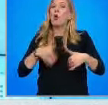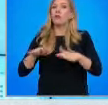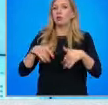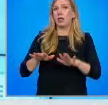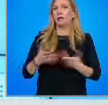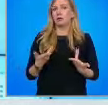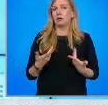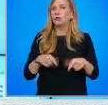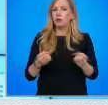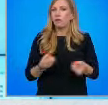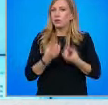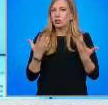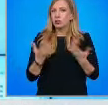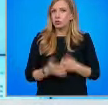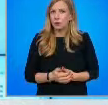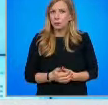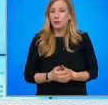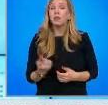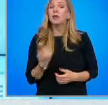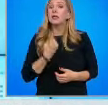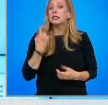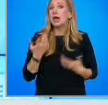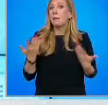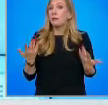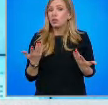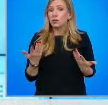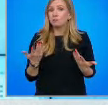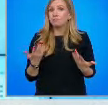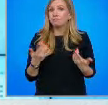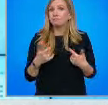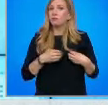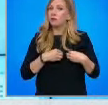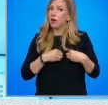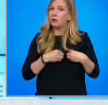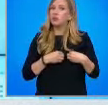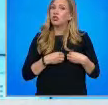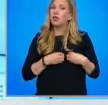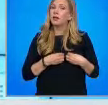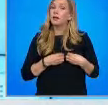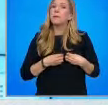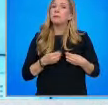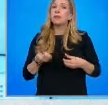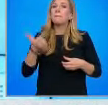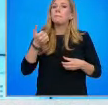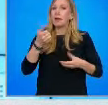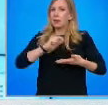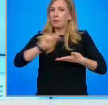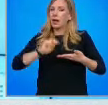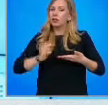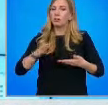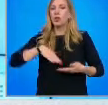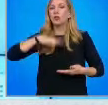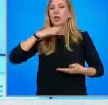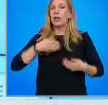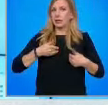Нещо такова се случва. Само че вярвам, че мастилото на моя химикал ще стигне да отстрана тези,